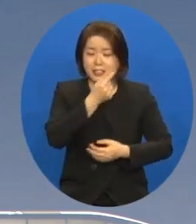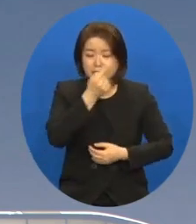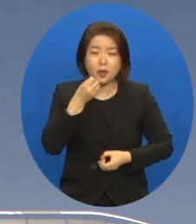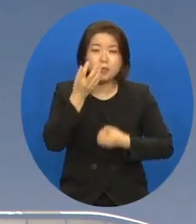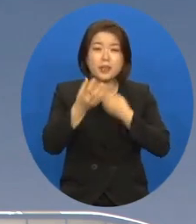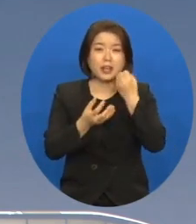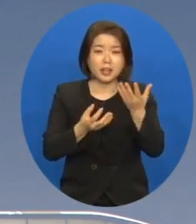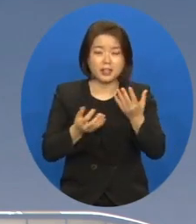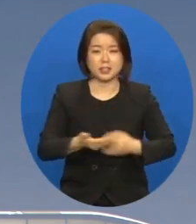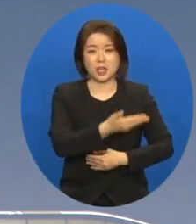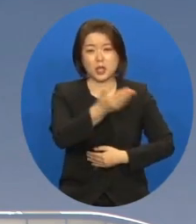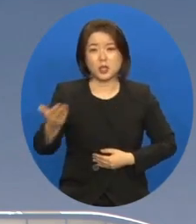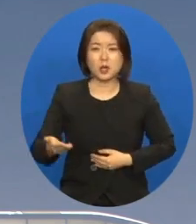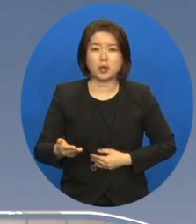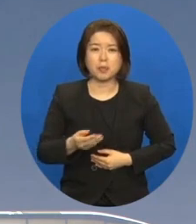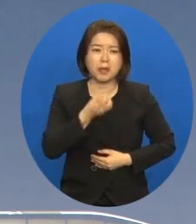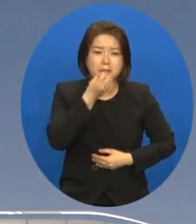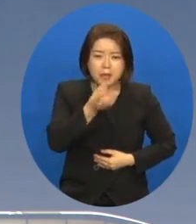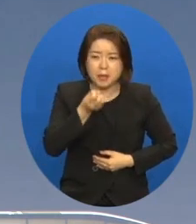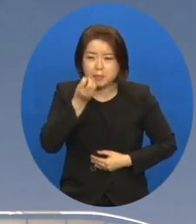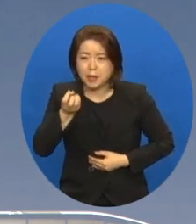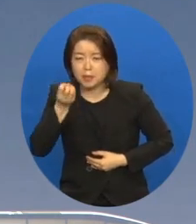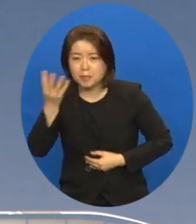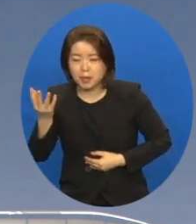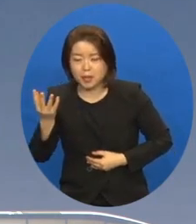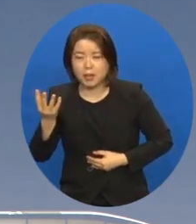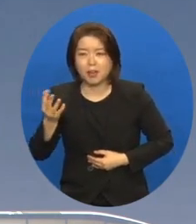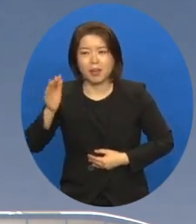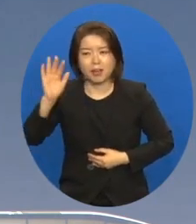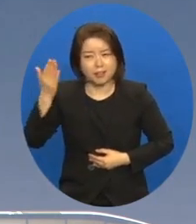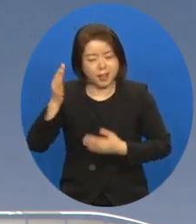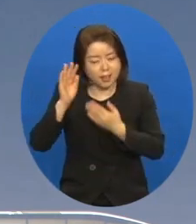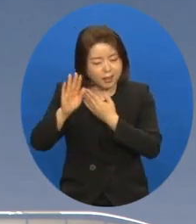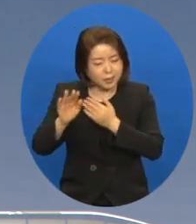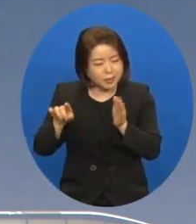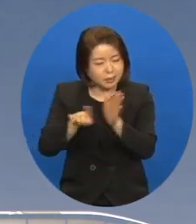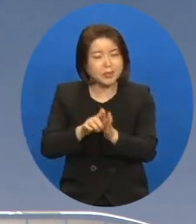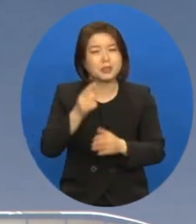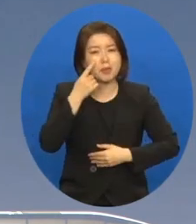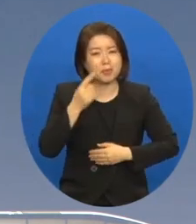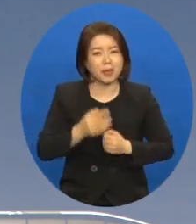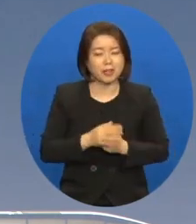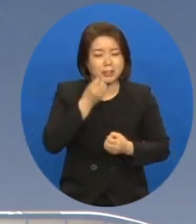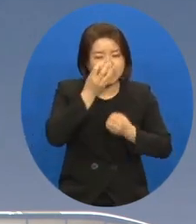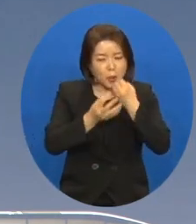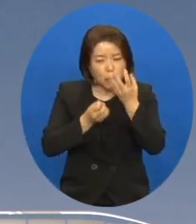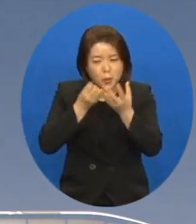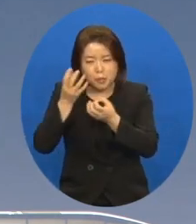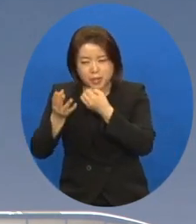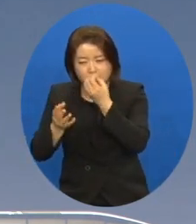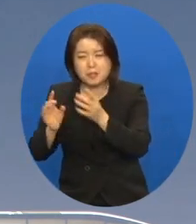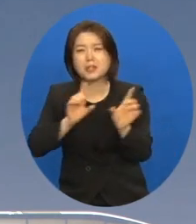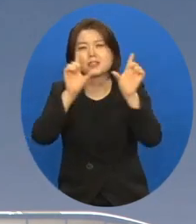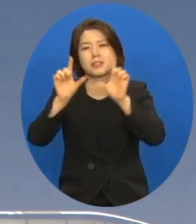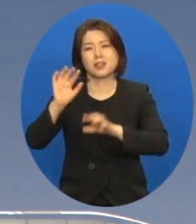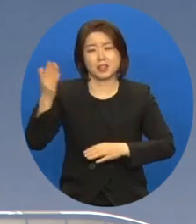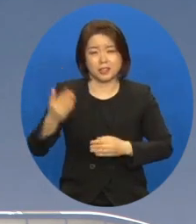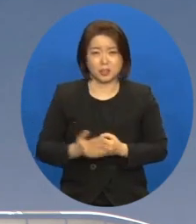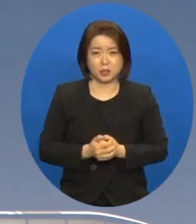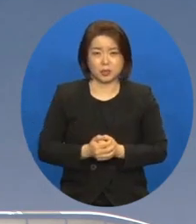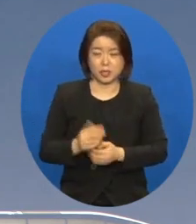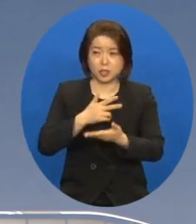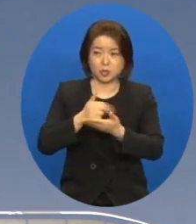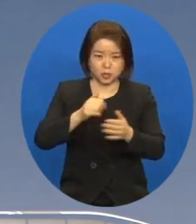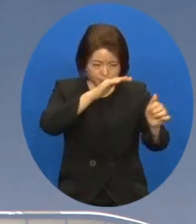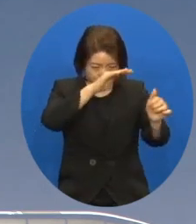간증이 여러분의 입에서 나오게 될 것을 믿으시기 바랍니다. 그런 고백을 하며 사는 거예요. 주님 오라고